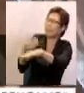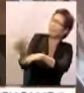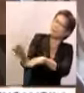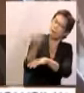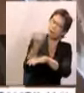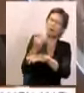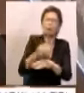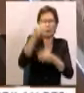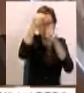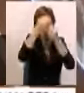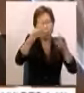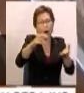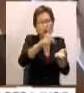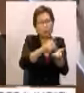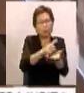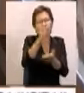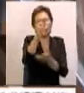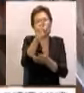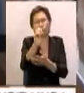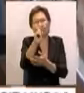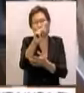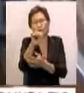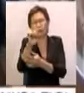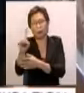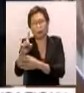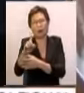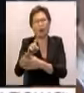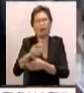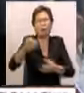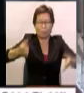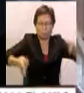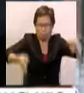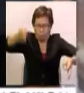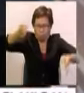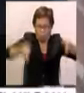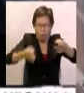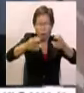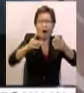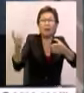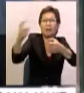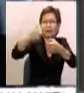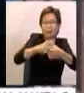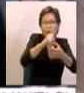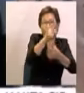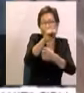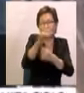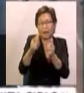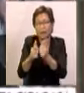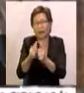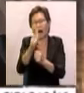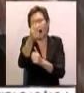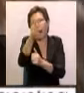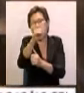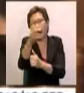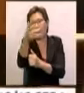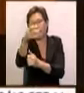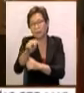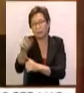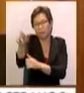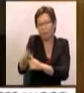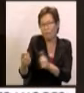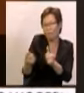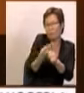itu didedahkan Datuk Seri Dr. Ronald selepas prosiding pertama berkaitan siasatan 1MDB dengan Tan Sri Amrin merupakan individu